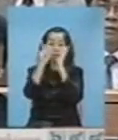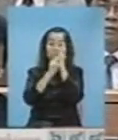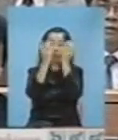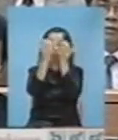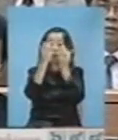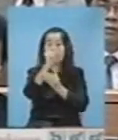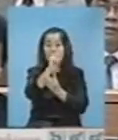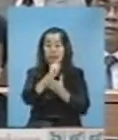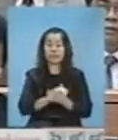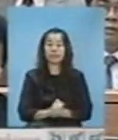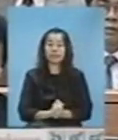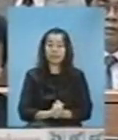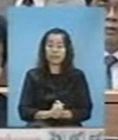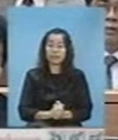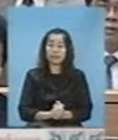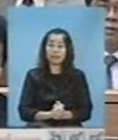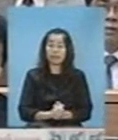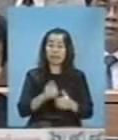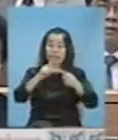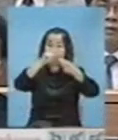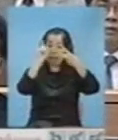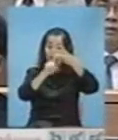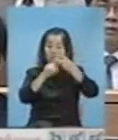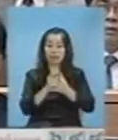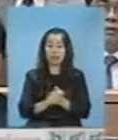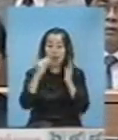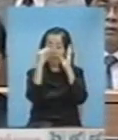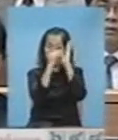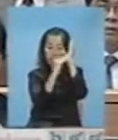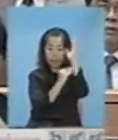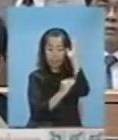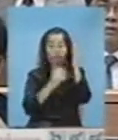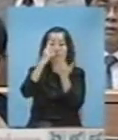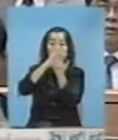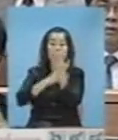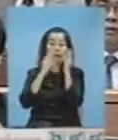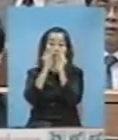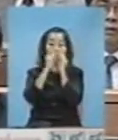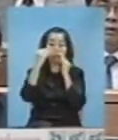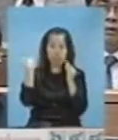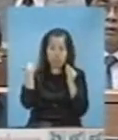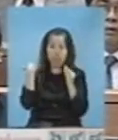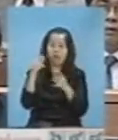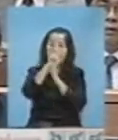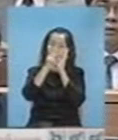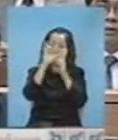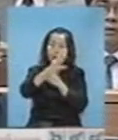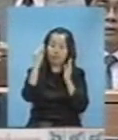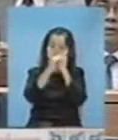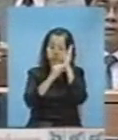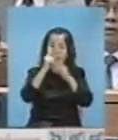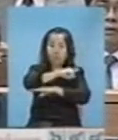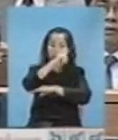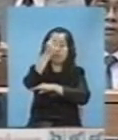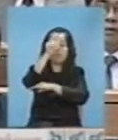าประการที่2การบรรจุระเบียบวาระข้อบังคับบังคับแค่ให้บรรจุภายใน15วัน